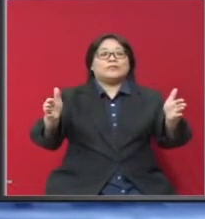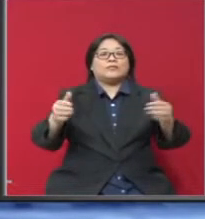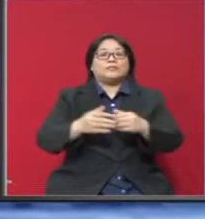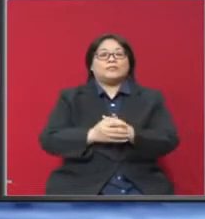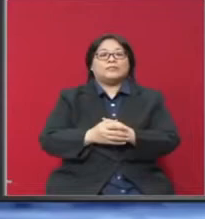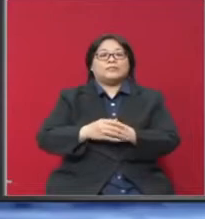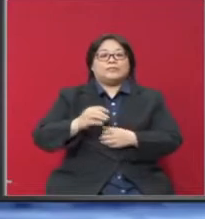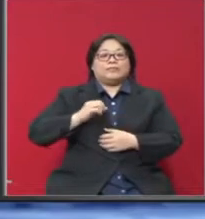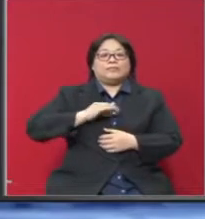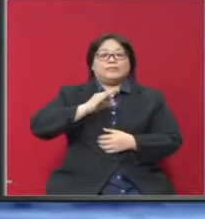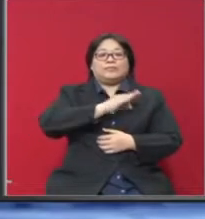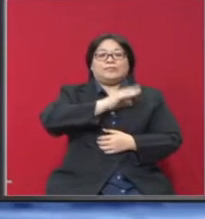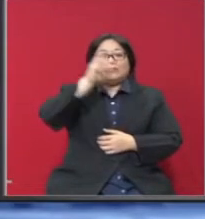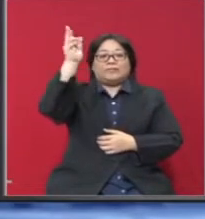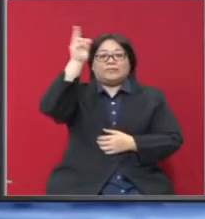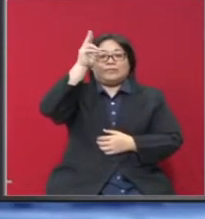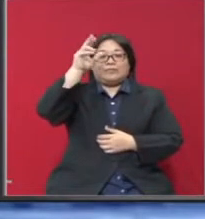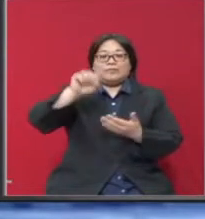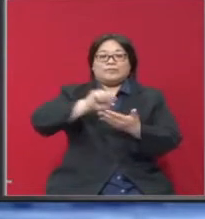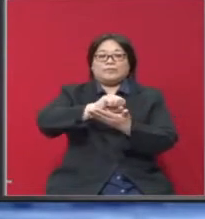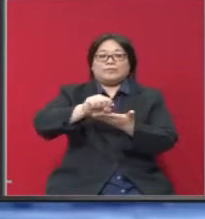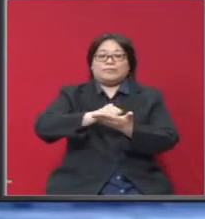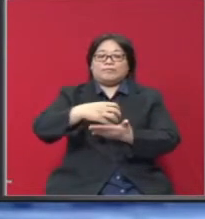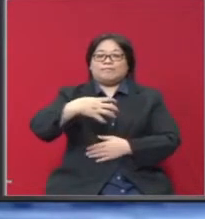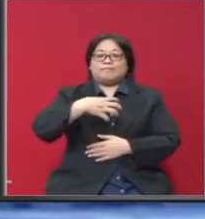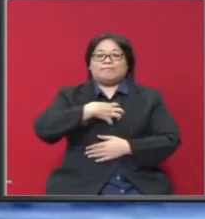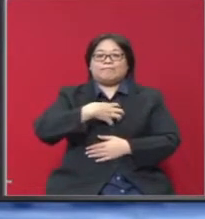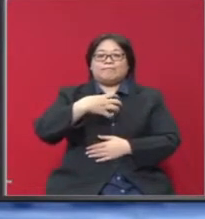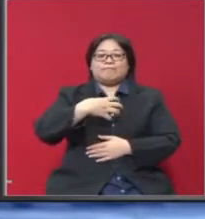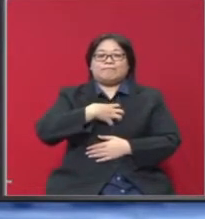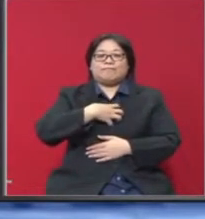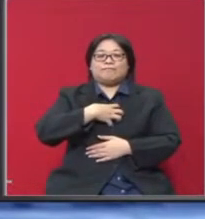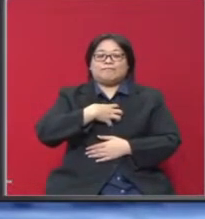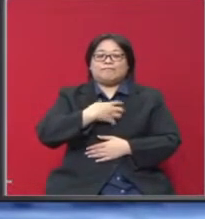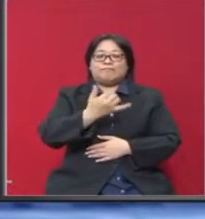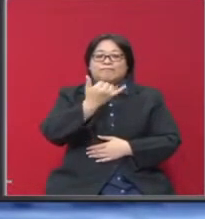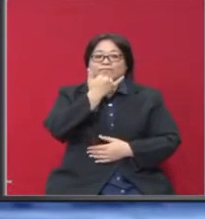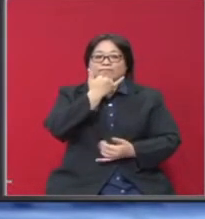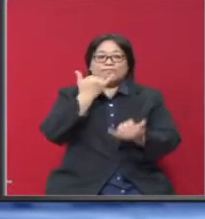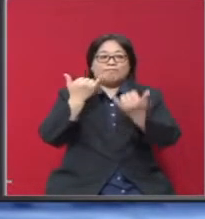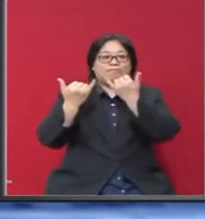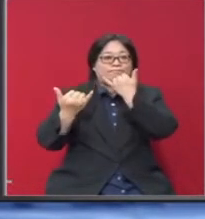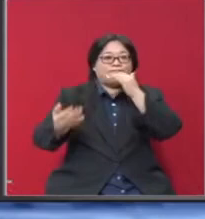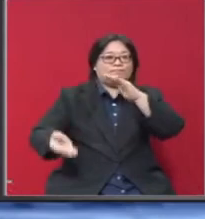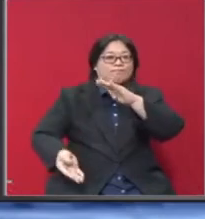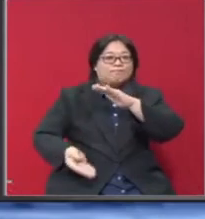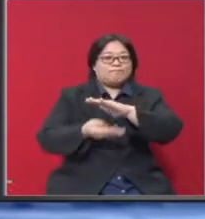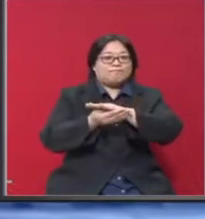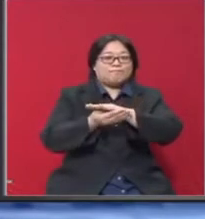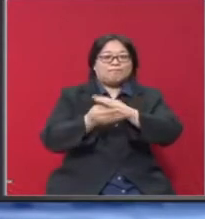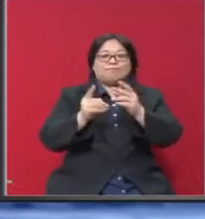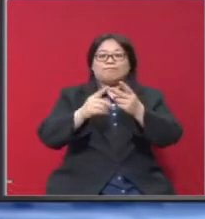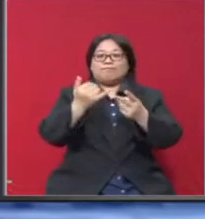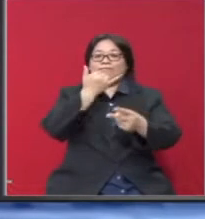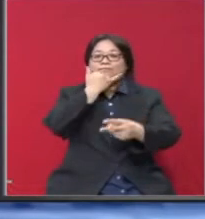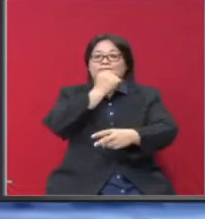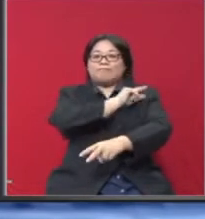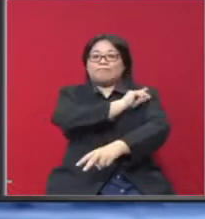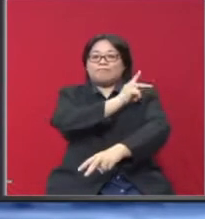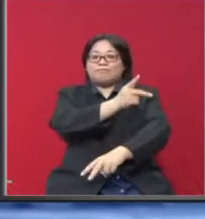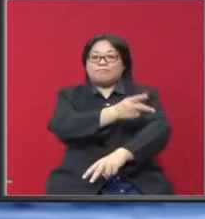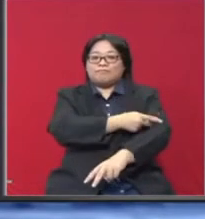penjawat awam bagi menyasar aduan mengenai kesalahan ras wah salah guna kuasa